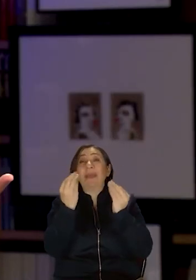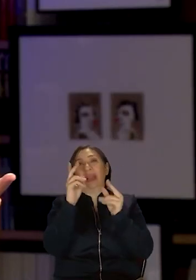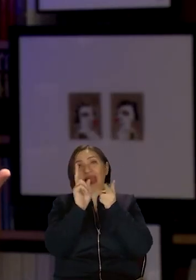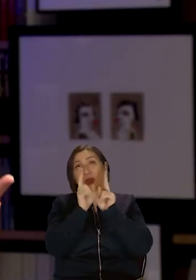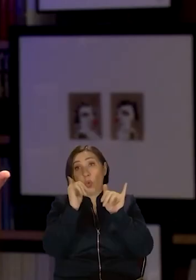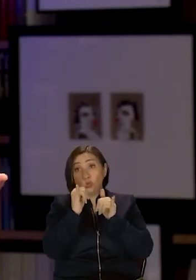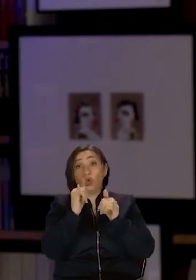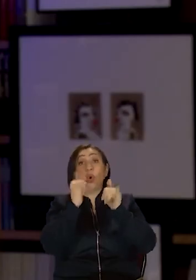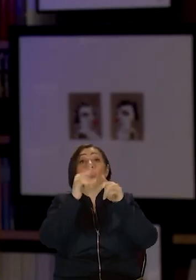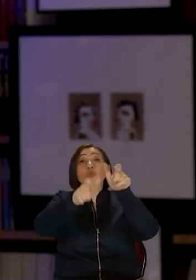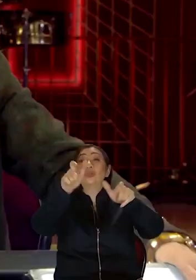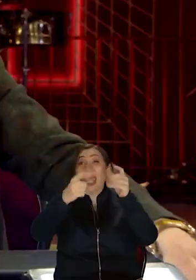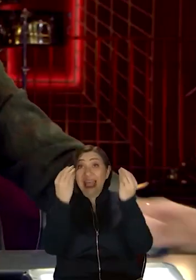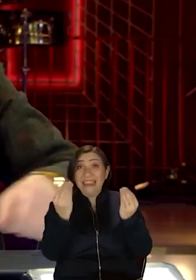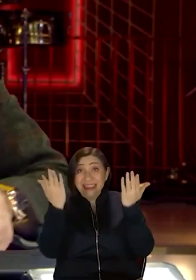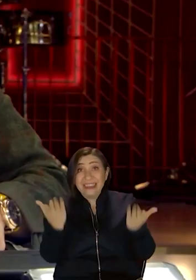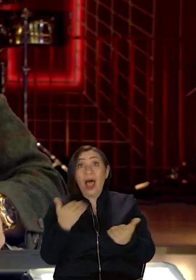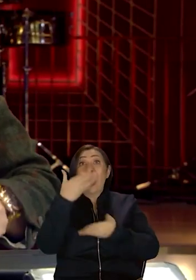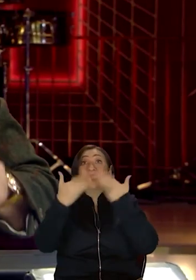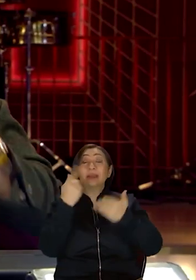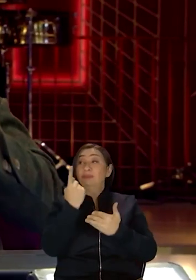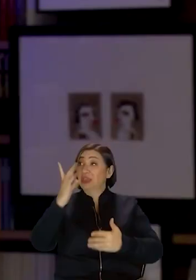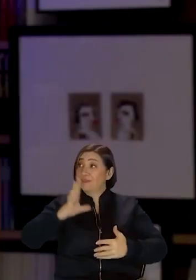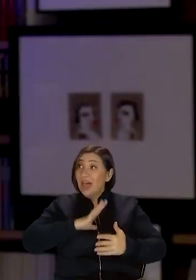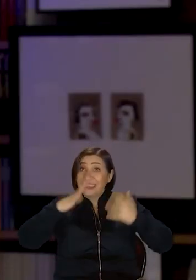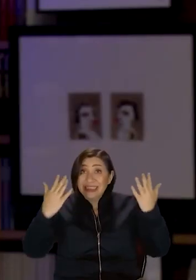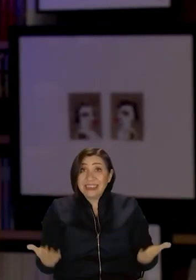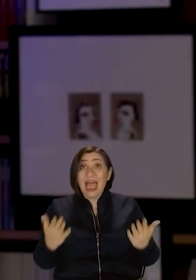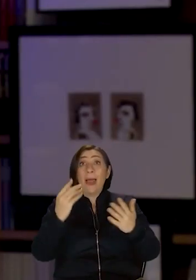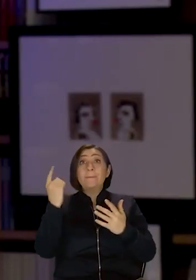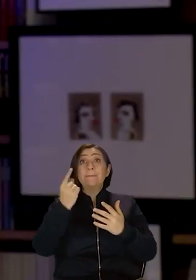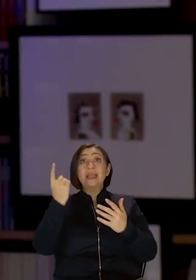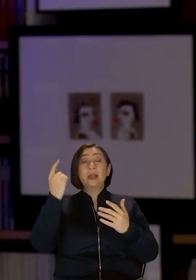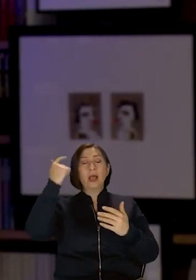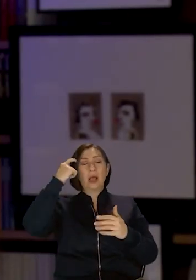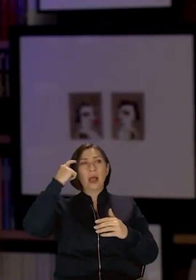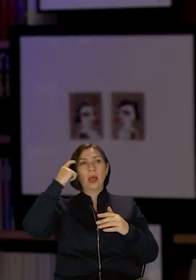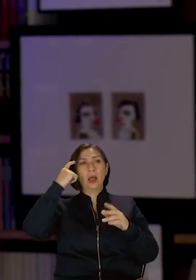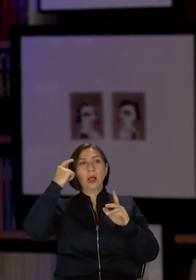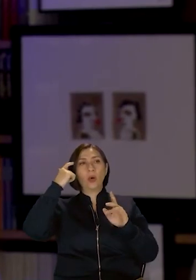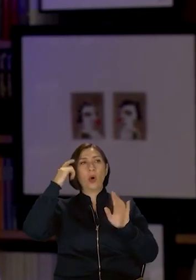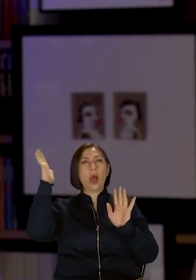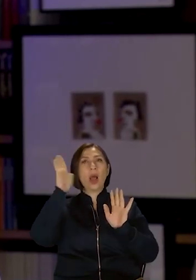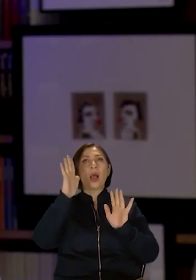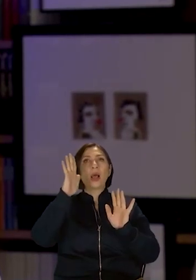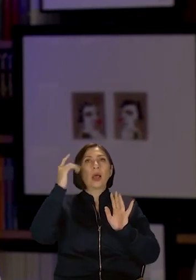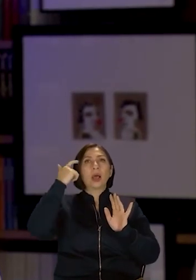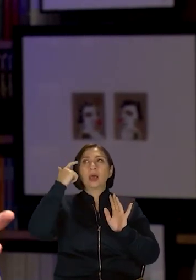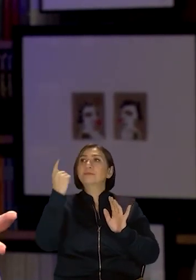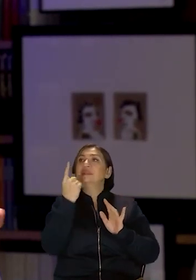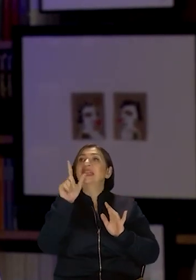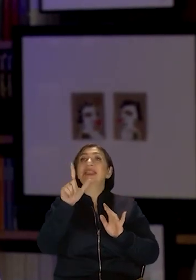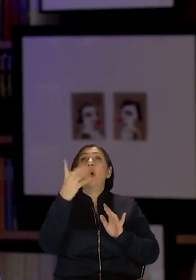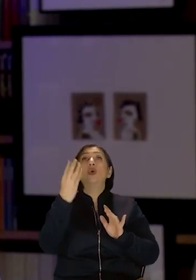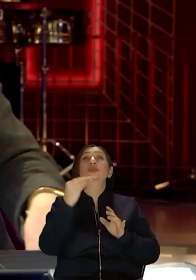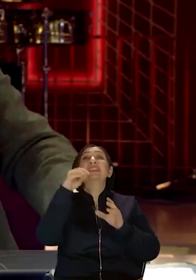ve iyi oyuncuları varsa, anlattığı bir şey varsa bir yerine geliyor ve bir yere oturuyor insanın. İlle bir şeye ihtiyacı